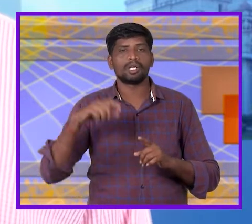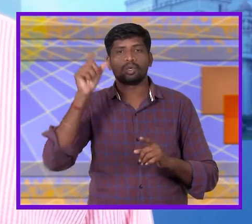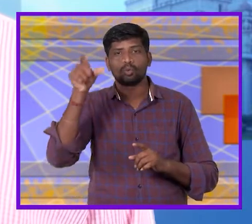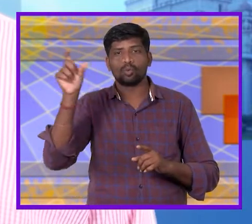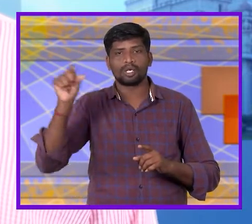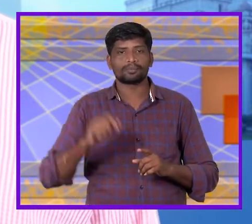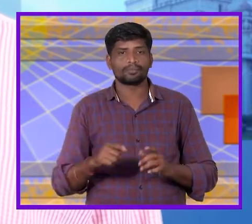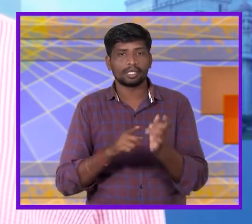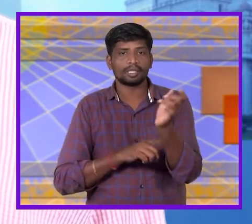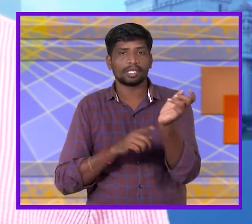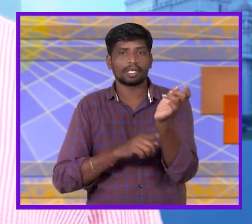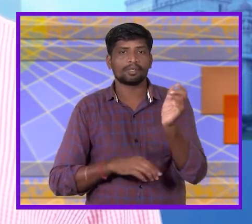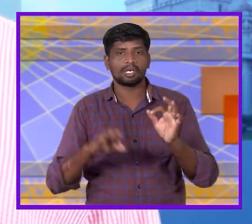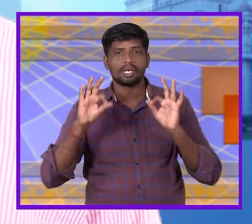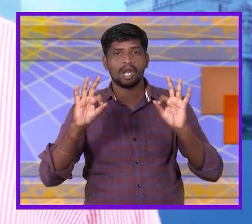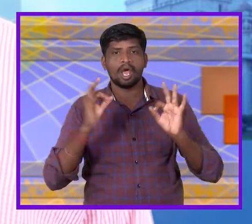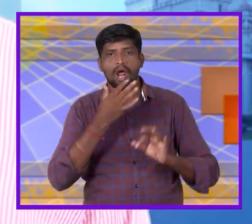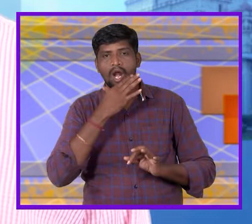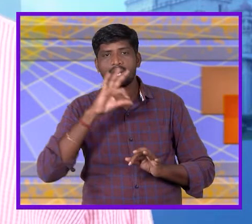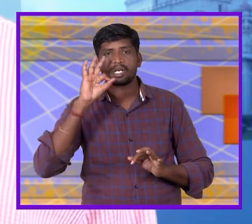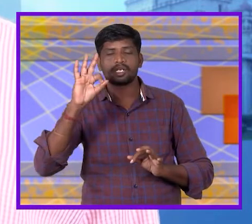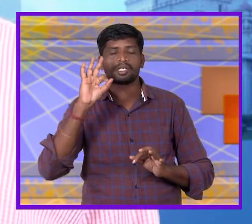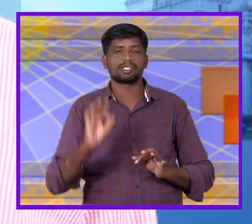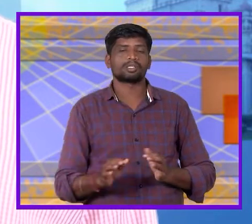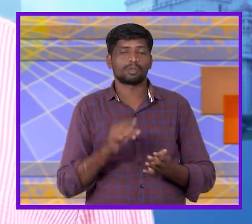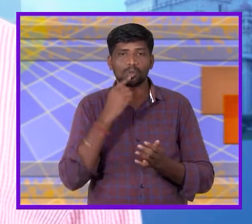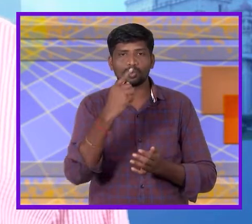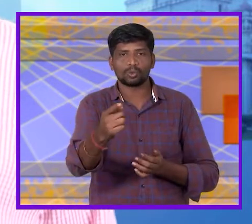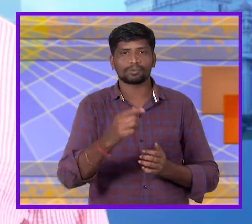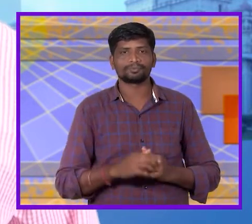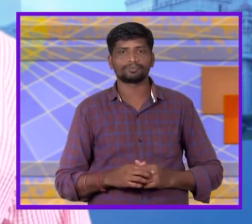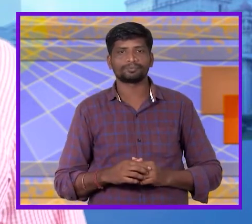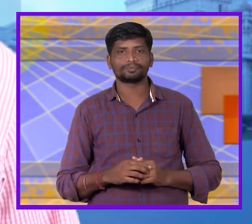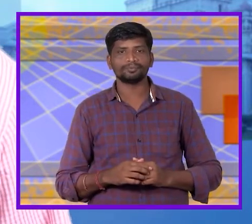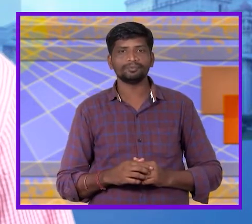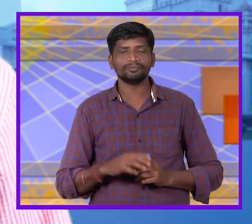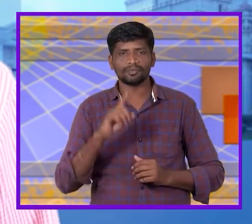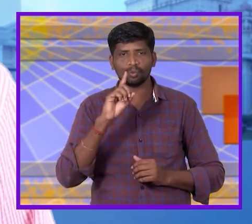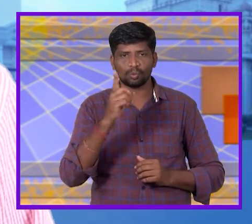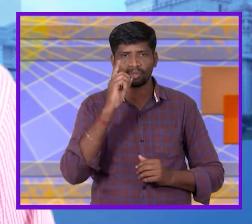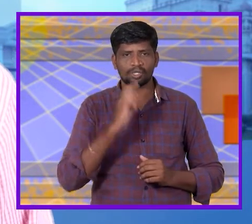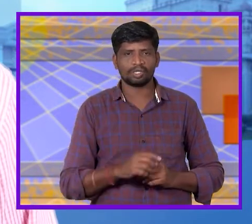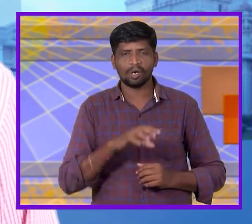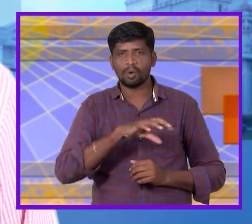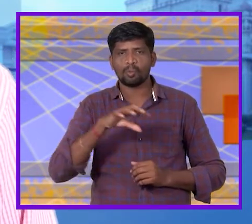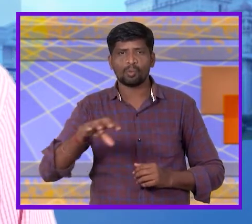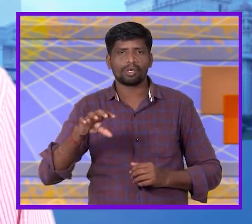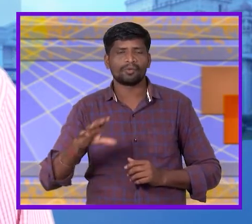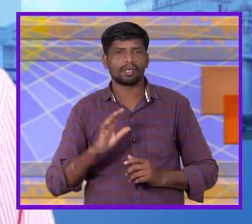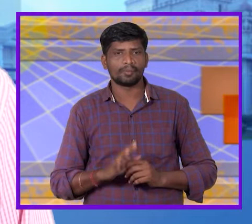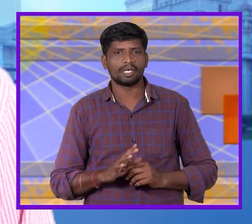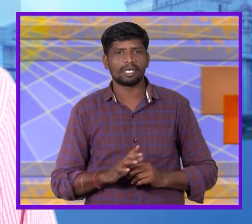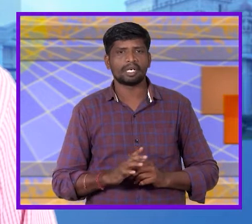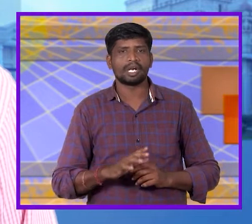இதை வந்து இந்தியாவினுடைய கலைக்களஞ்சம் என்று சொல்கிறோம். எந்த ஒரு ஒன்றுக்கு நமக்கு விளக்கம் வேண்டுமானாலும்